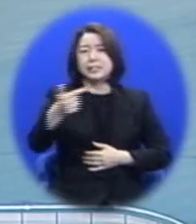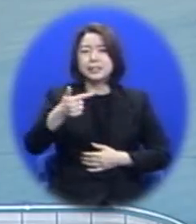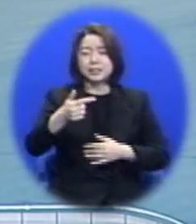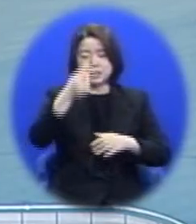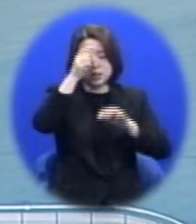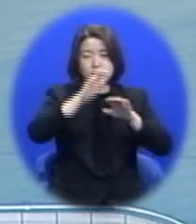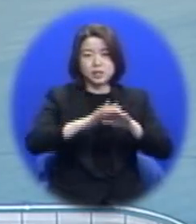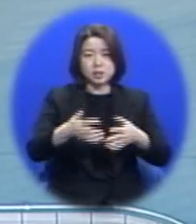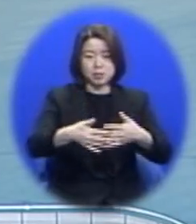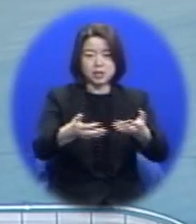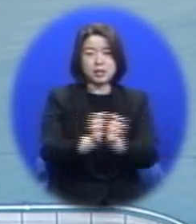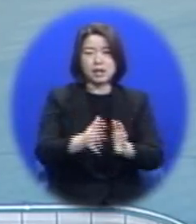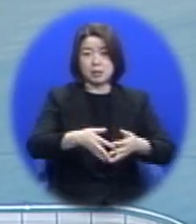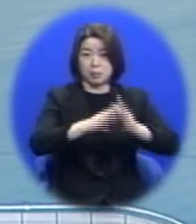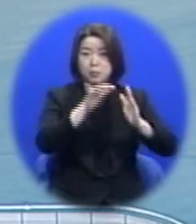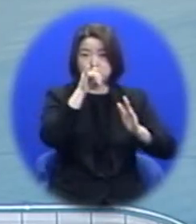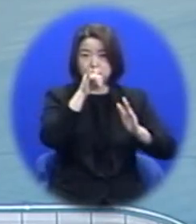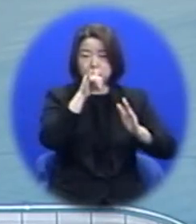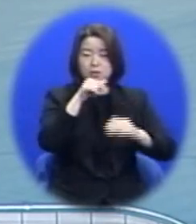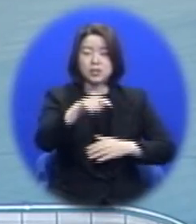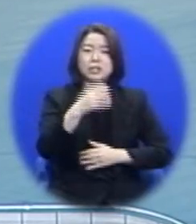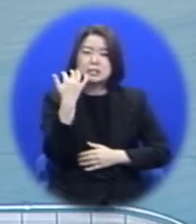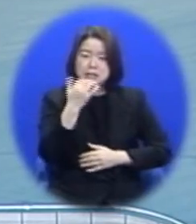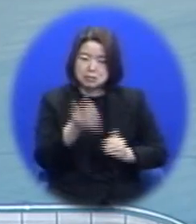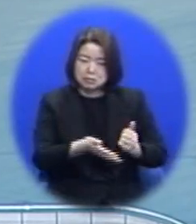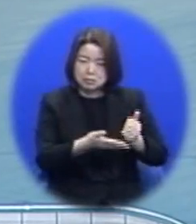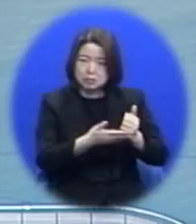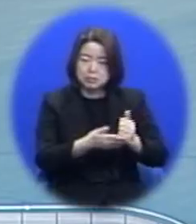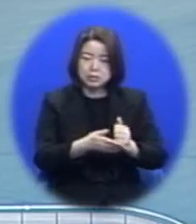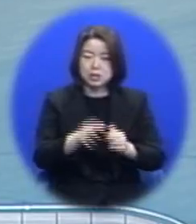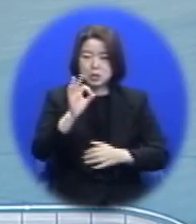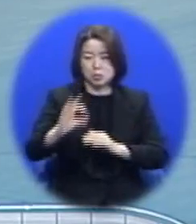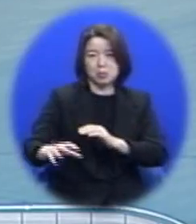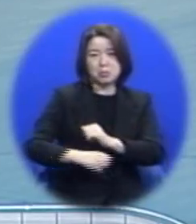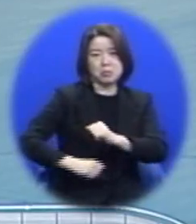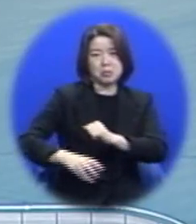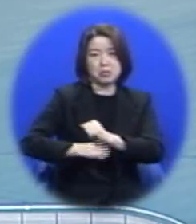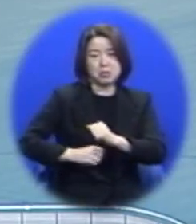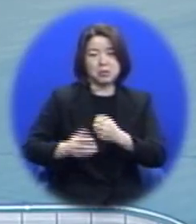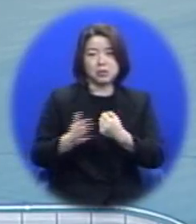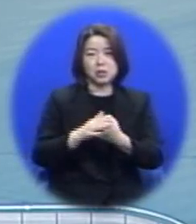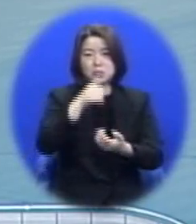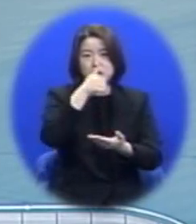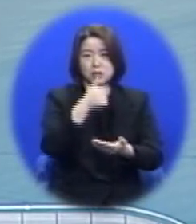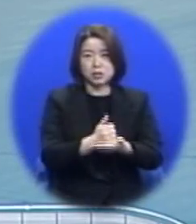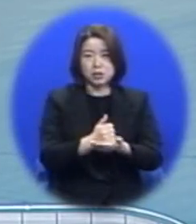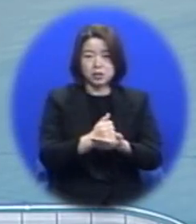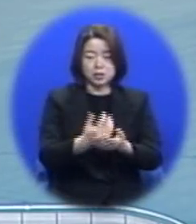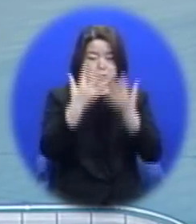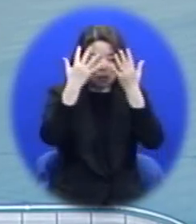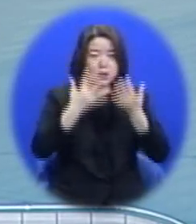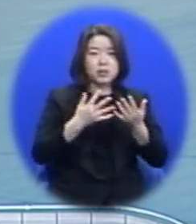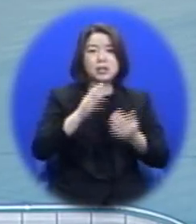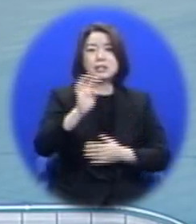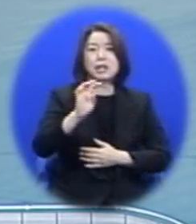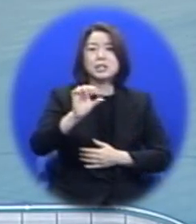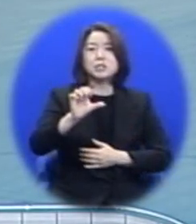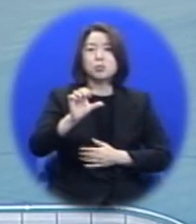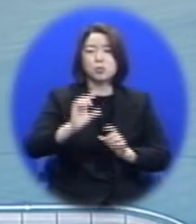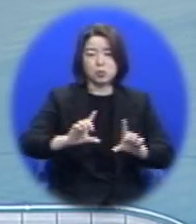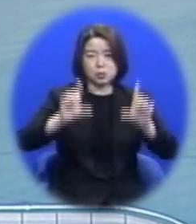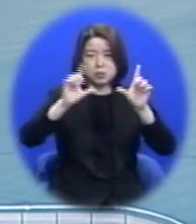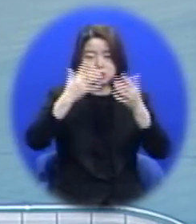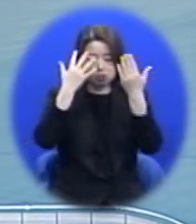그가 성추문과 그리고 횡령죄로 구속이 되어서 45년형을 받았어요. 나이